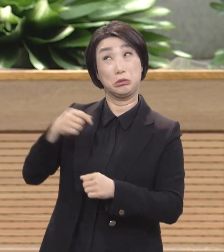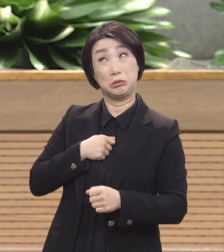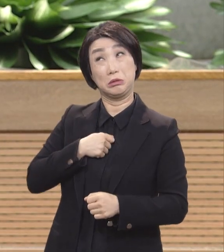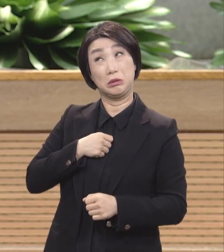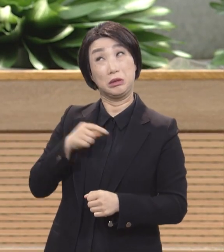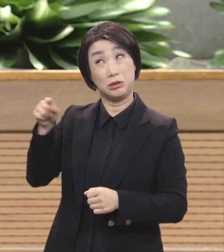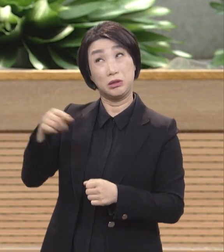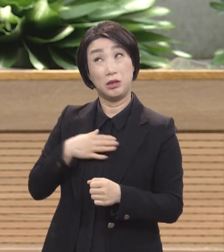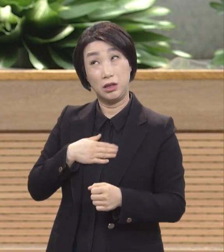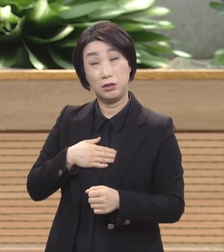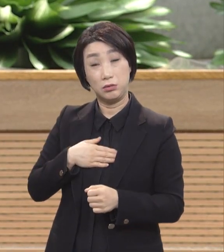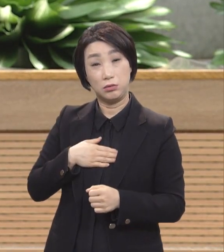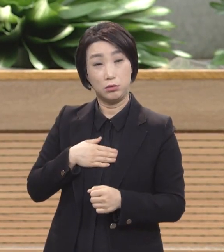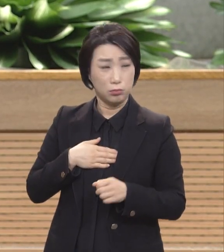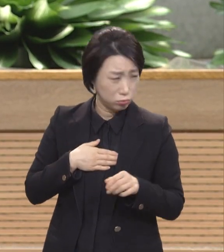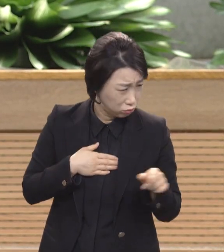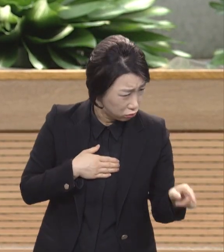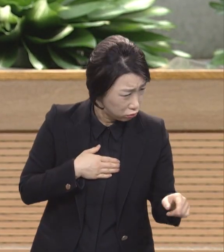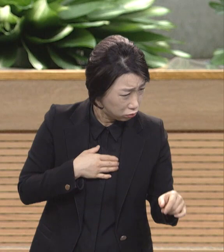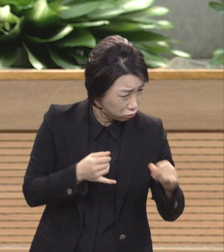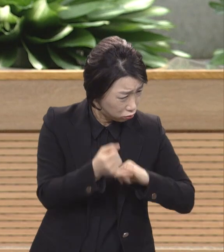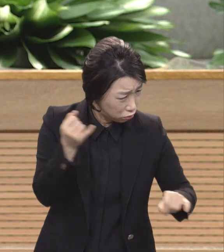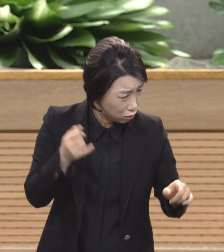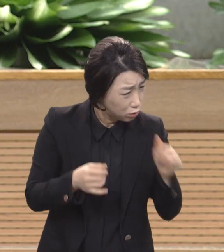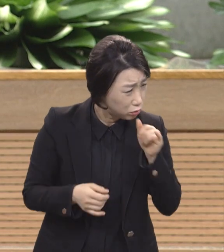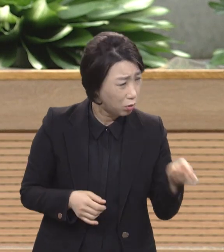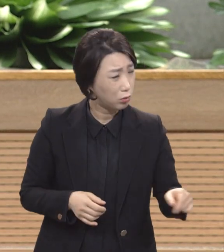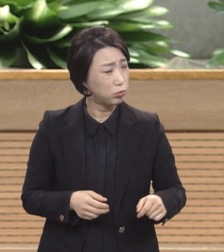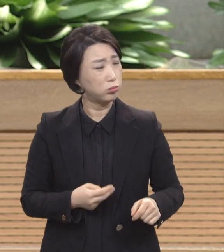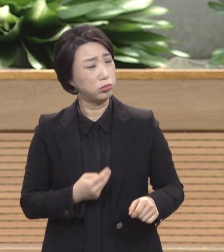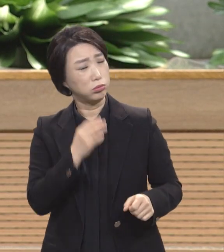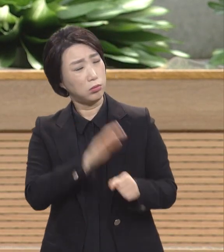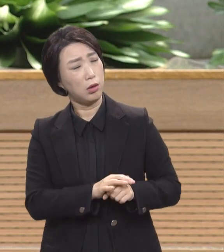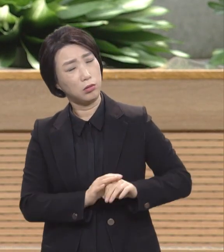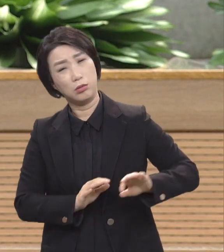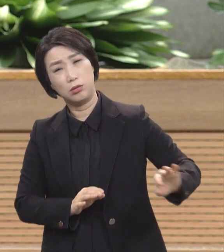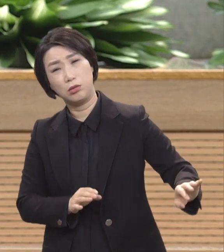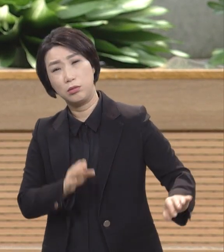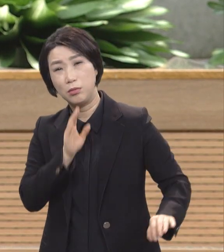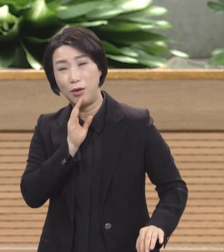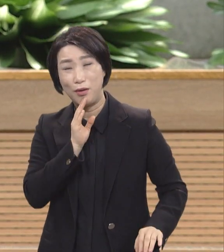한다면 약속이 되겠냐? 그게 말도 안 되는 소리지.